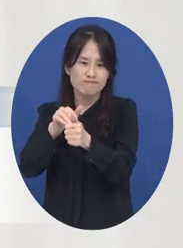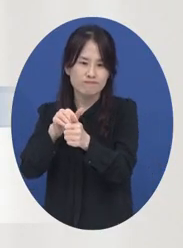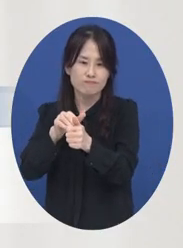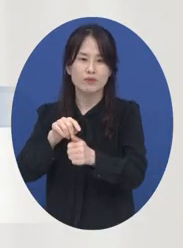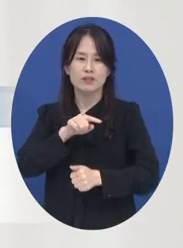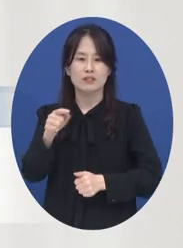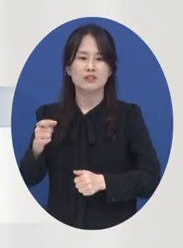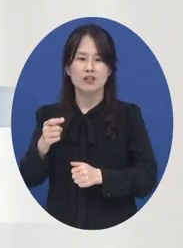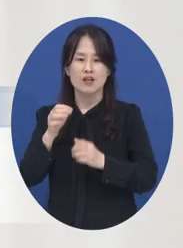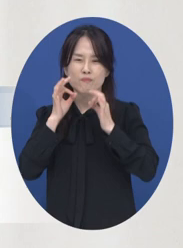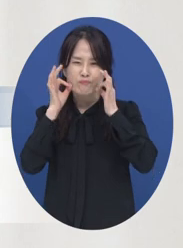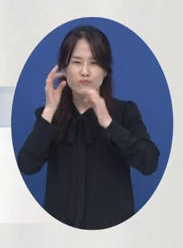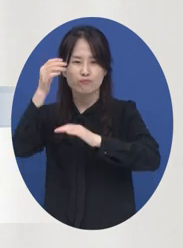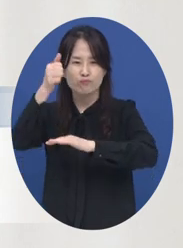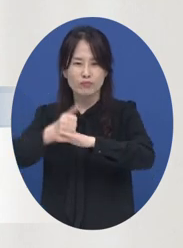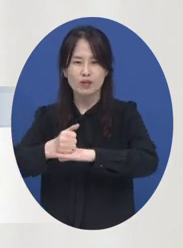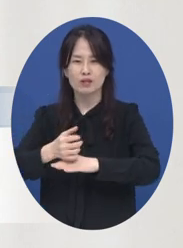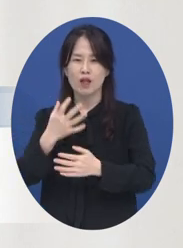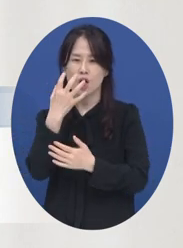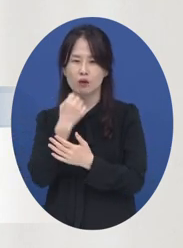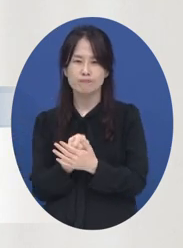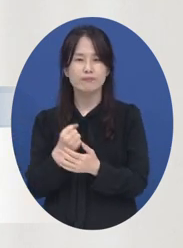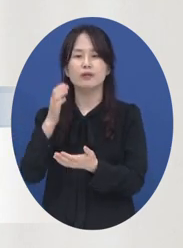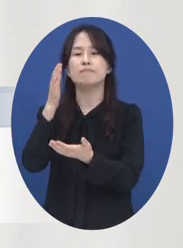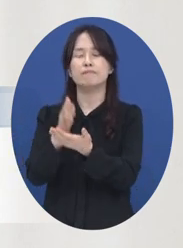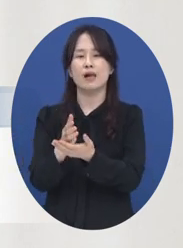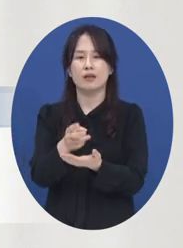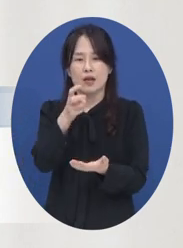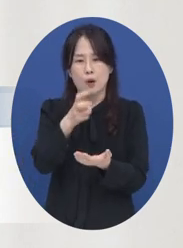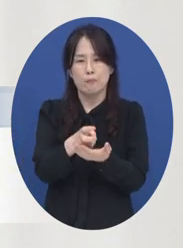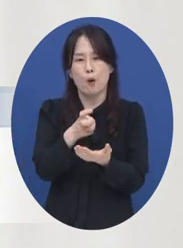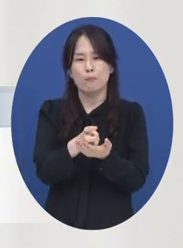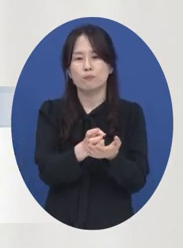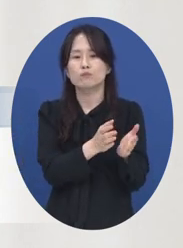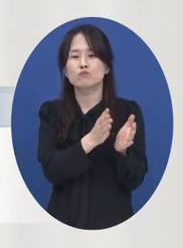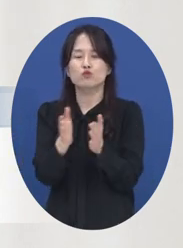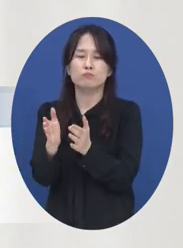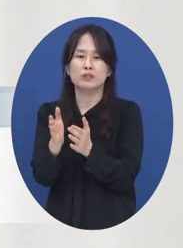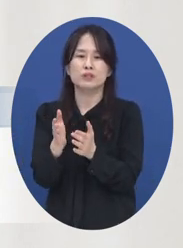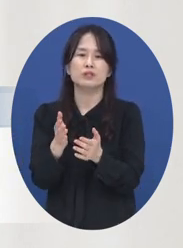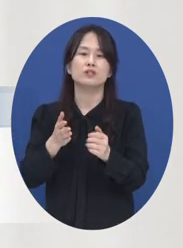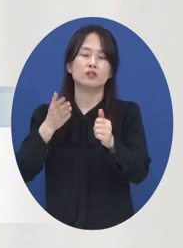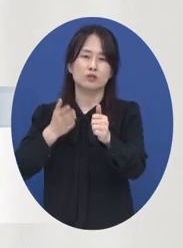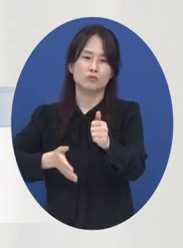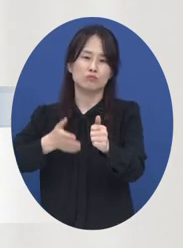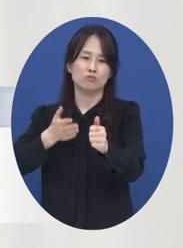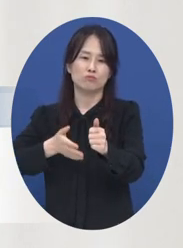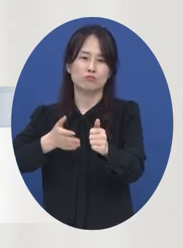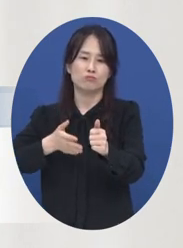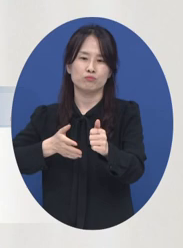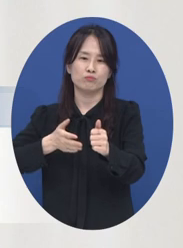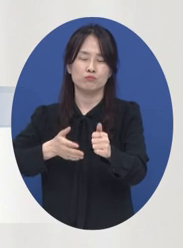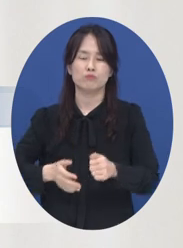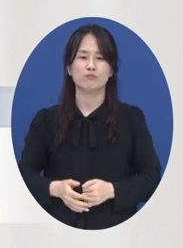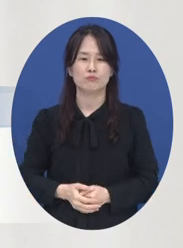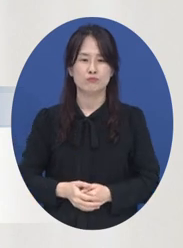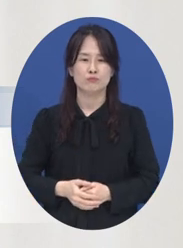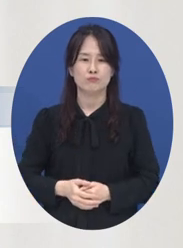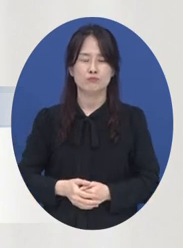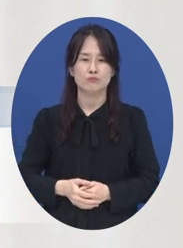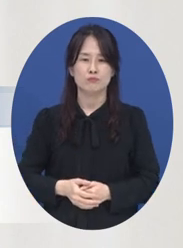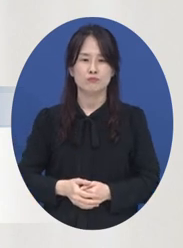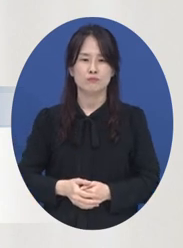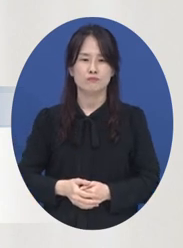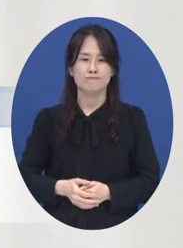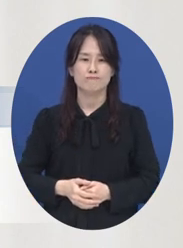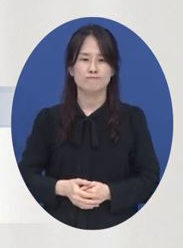많은 사람들 에 괴롭혀서 그들의 노력의 성과를 좀 부당하게 취하지 않도록 법제화에 좀